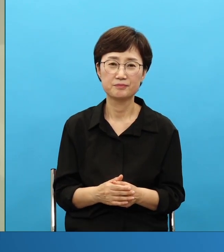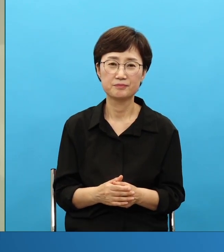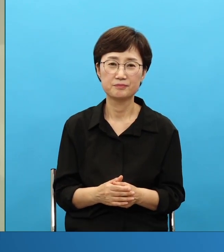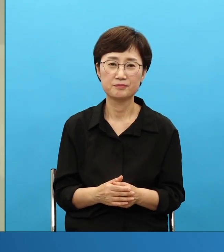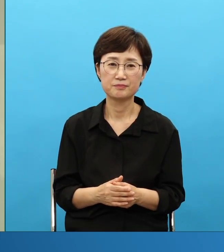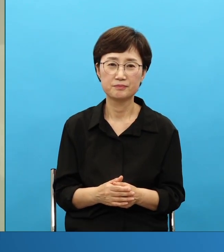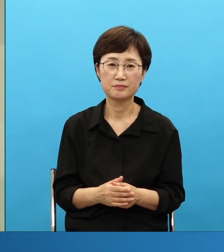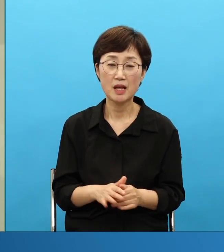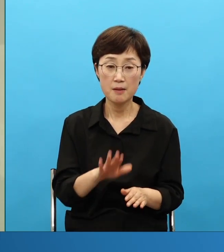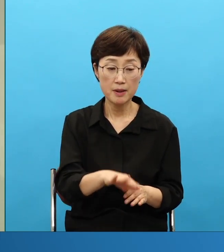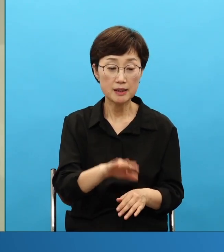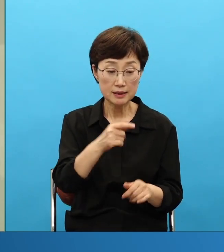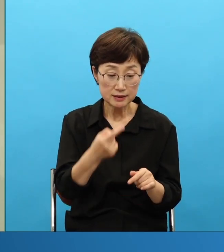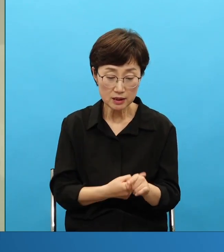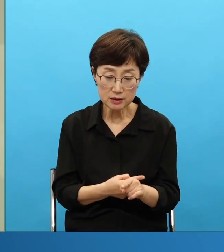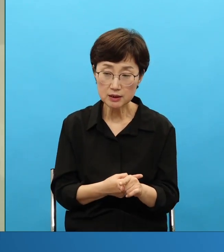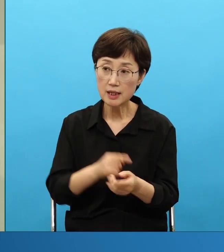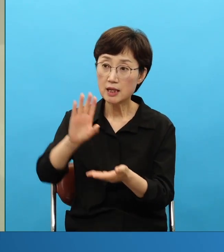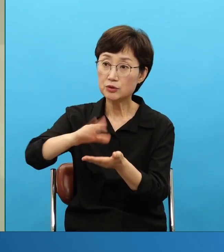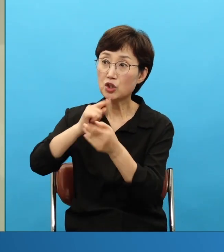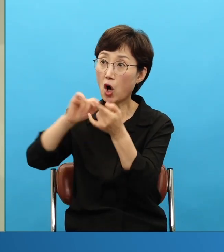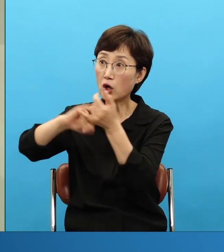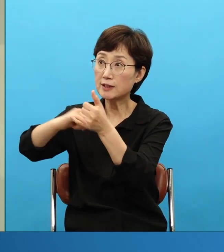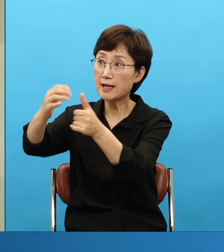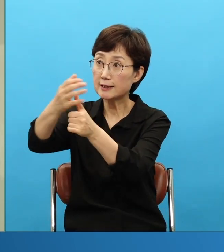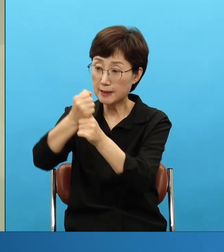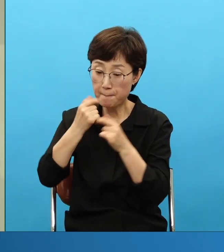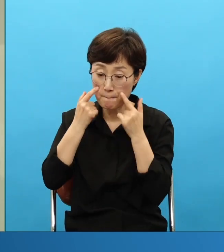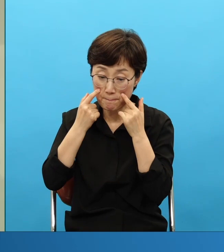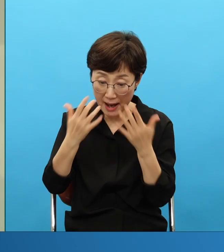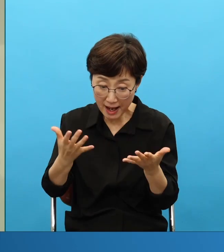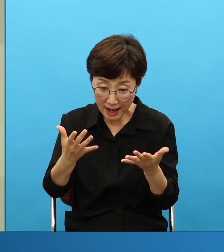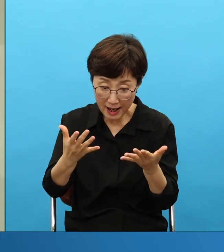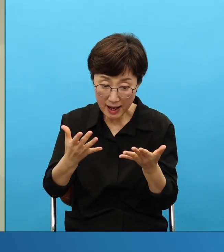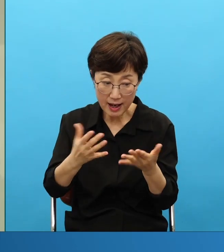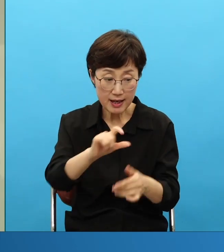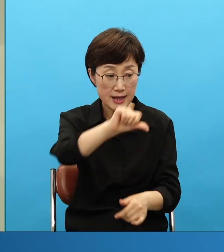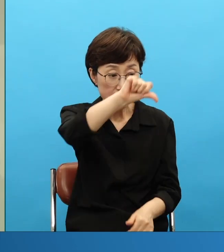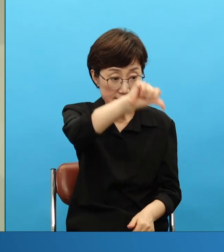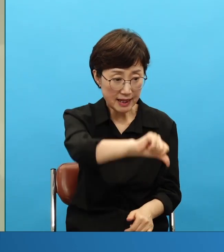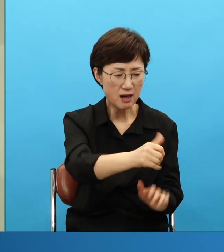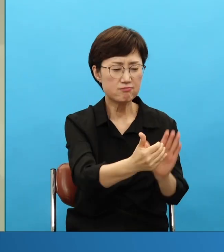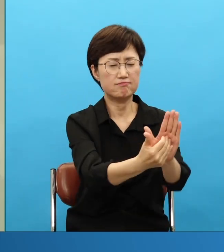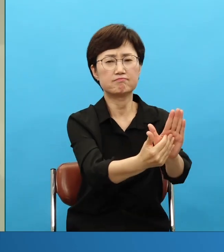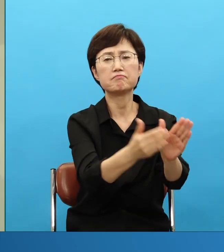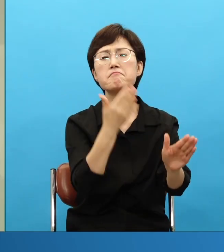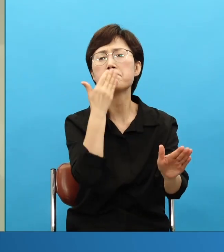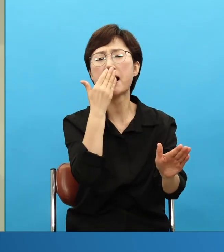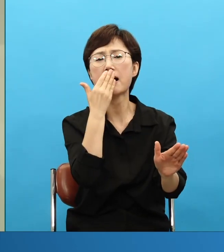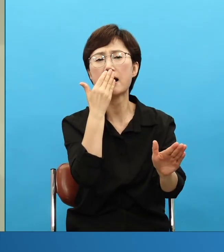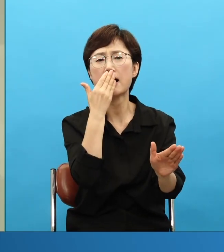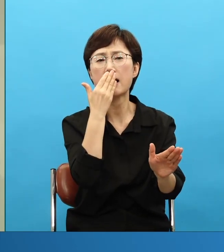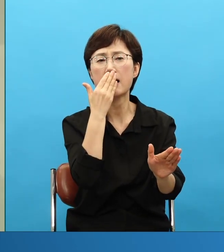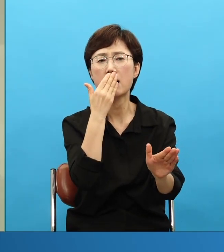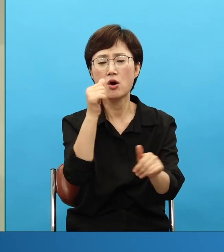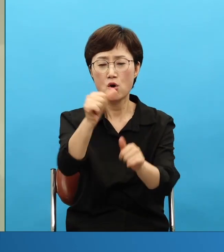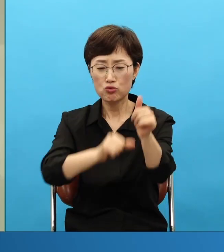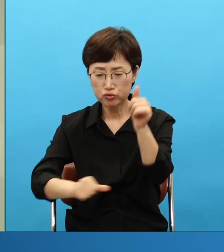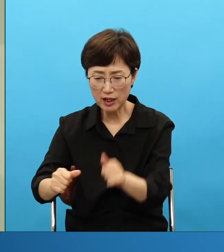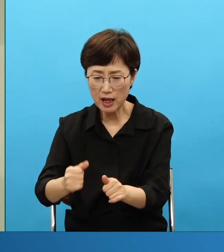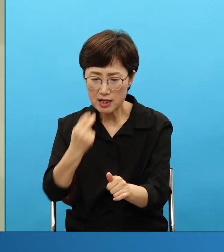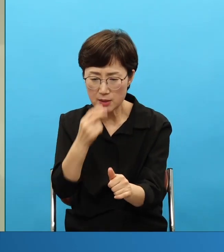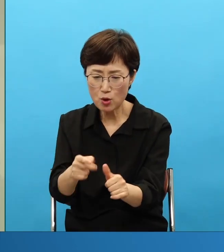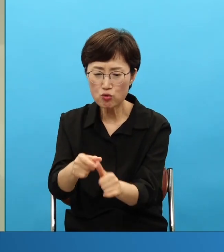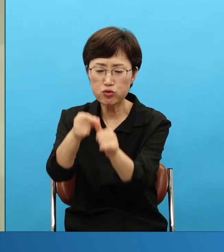완전히 재앙 막는 망대를 쫙. And so this church completely raised the partisan to block 그리고 disaster. 후대 막는 망대를 And 쫙. also the partisan to raise the